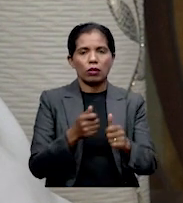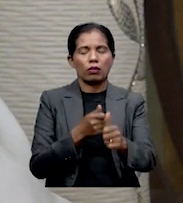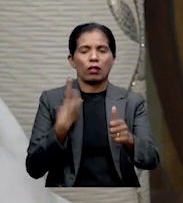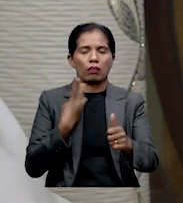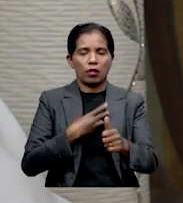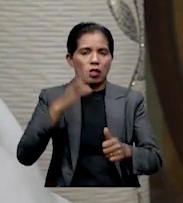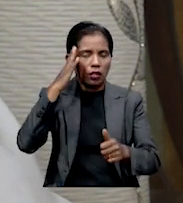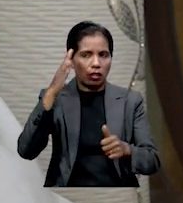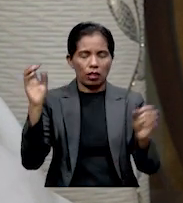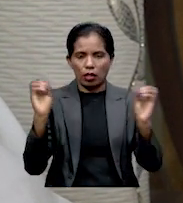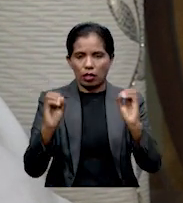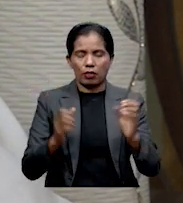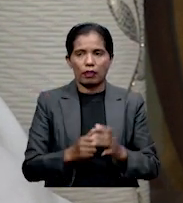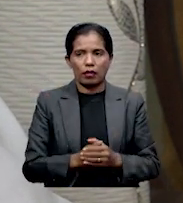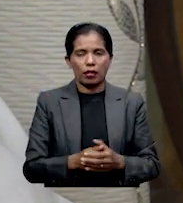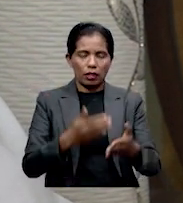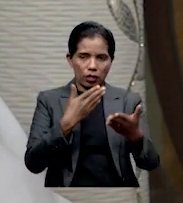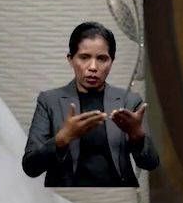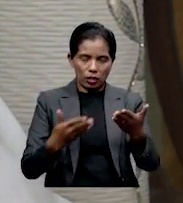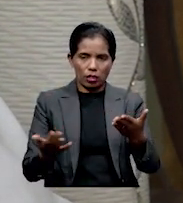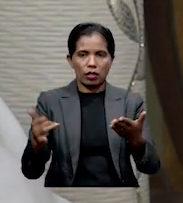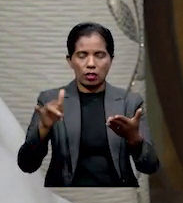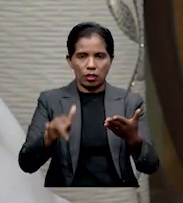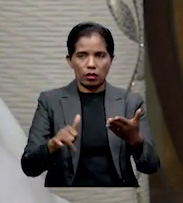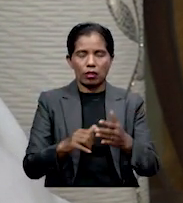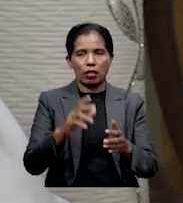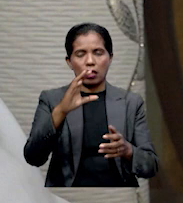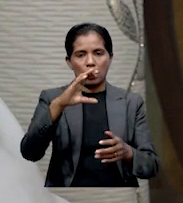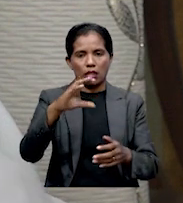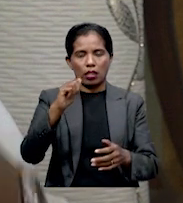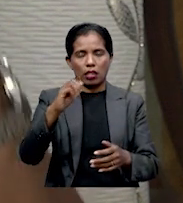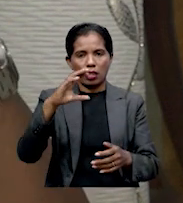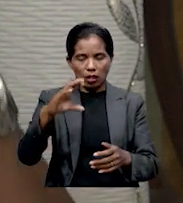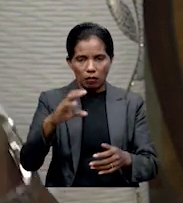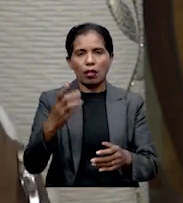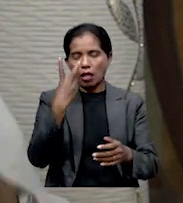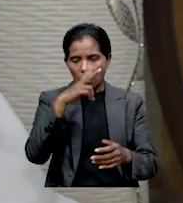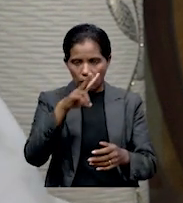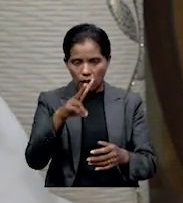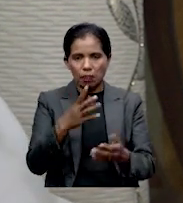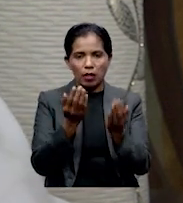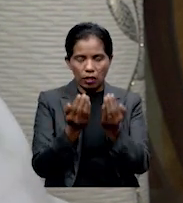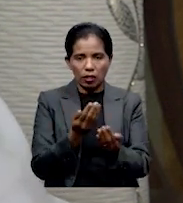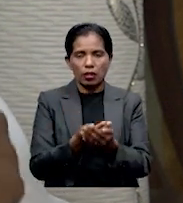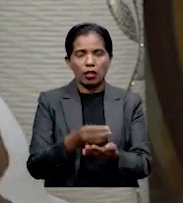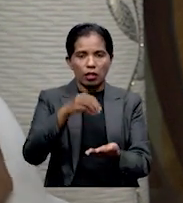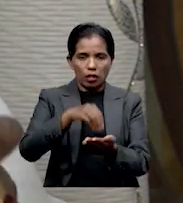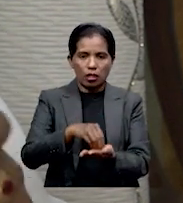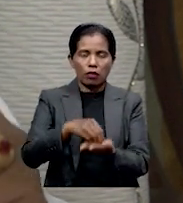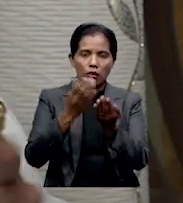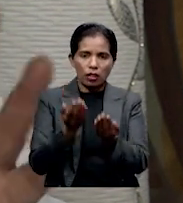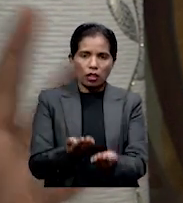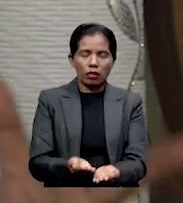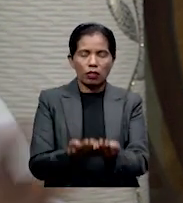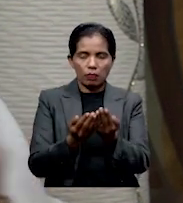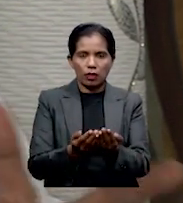terlai, lai, lai, lai. Produk tu sernemos kakrasik mahariona, kakrak mete itu. Tetapi depois FIS